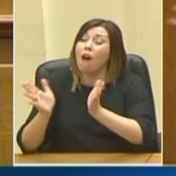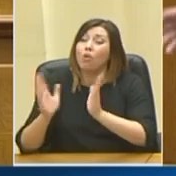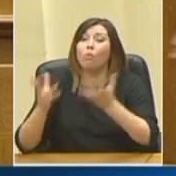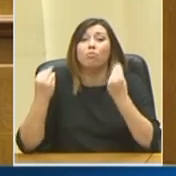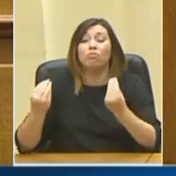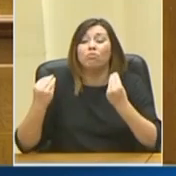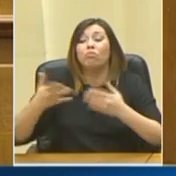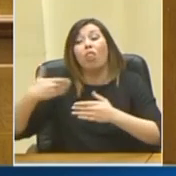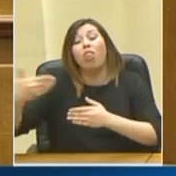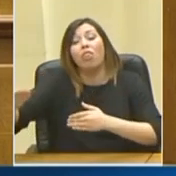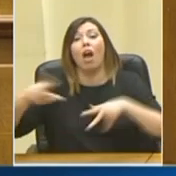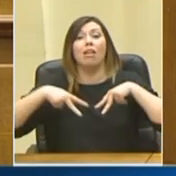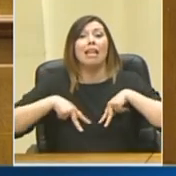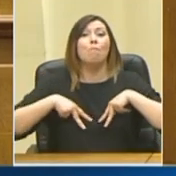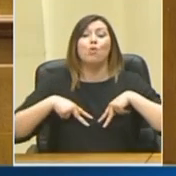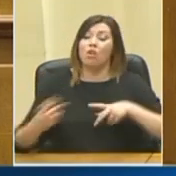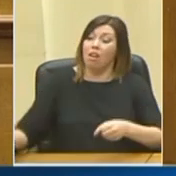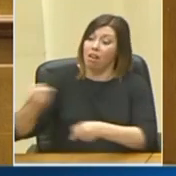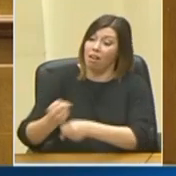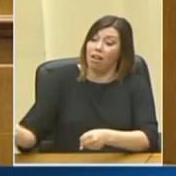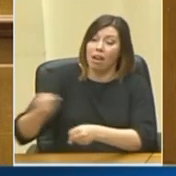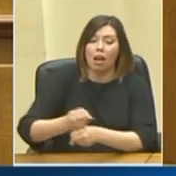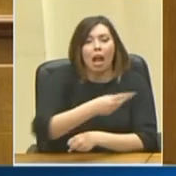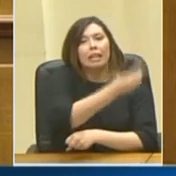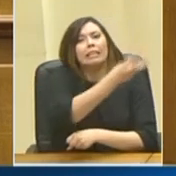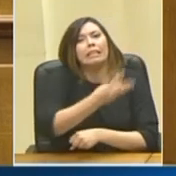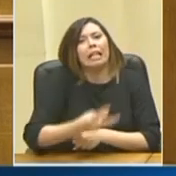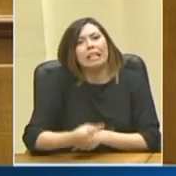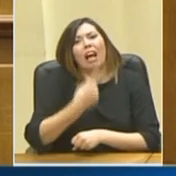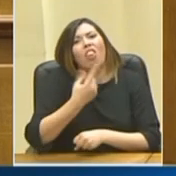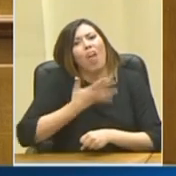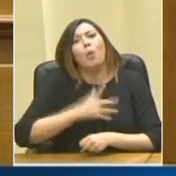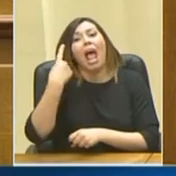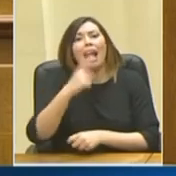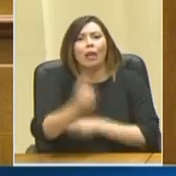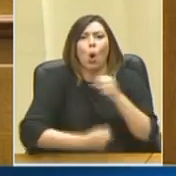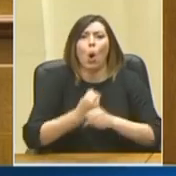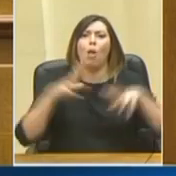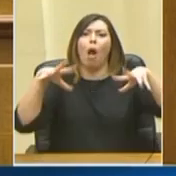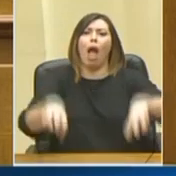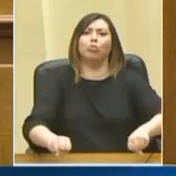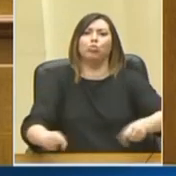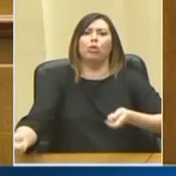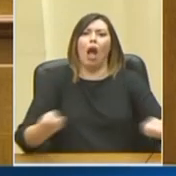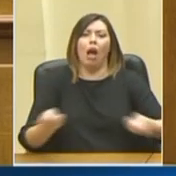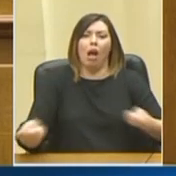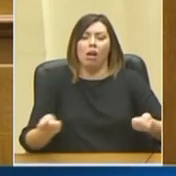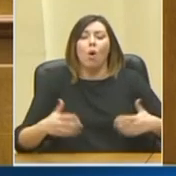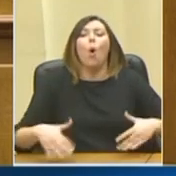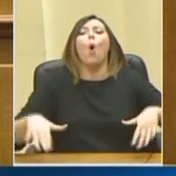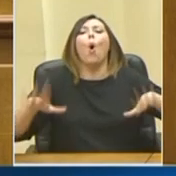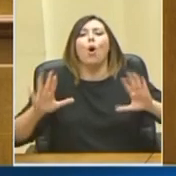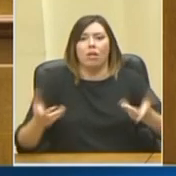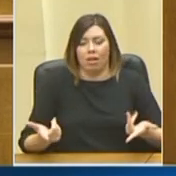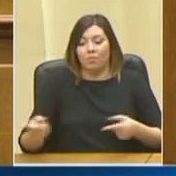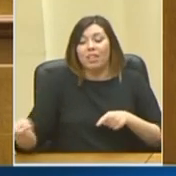κουστούμια υπουργών. Οι δε τούτοι εδώ θέλουν οι ΣΥΡΙΖΕ να μείνουν 100 χρόνια να κυβερνάνε. Όχι κύριοι, και τον δυο